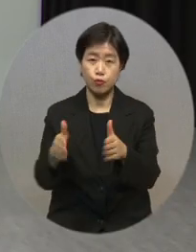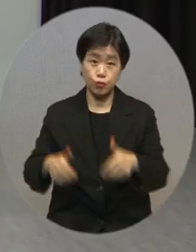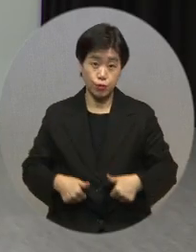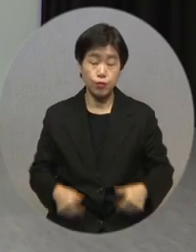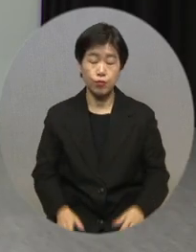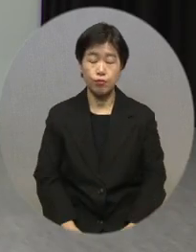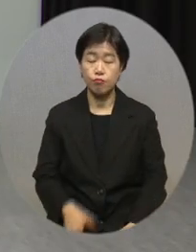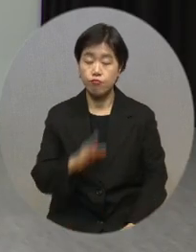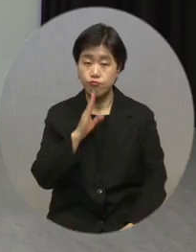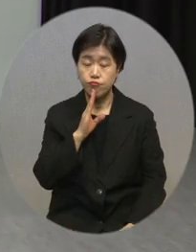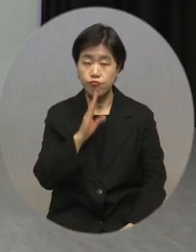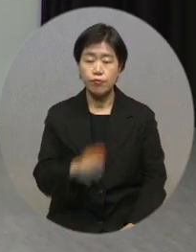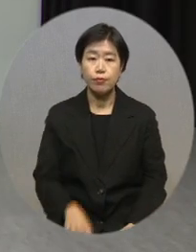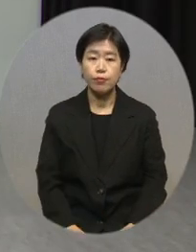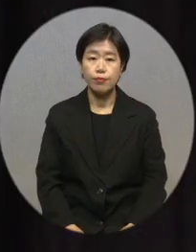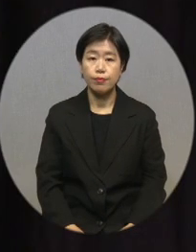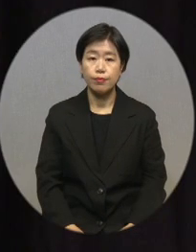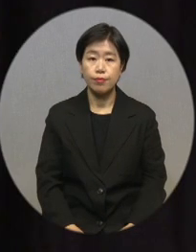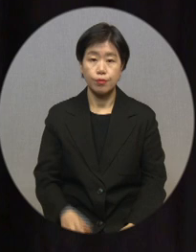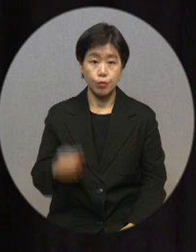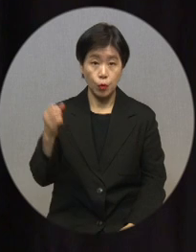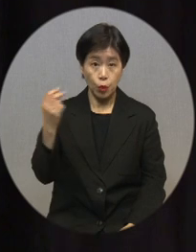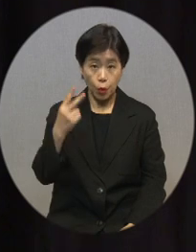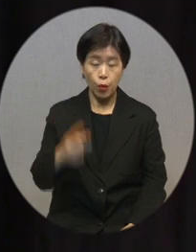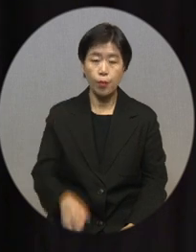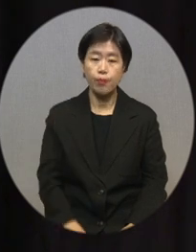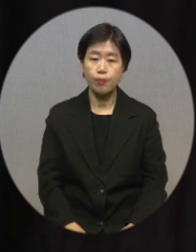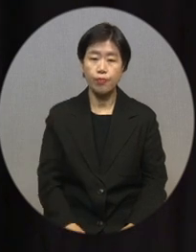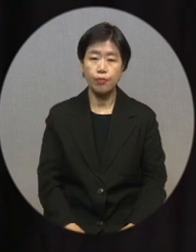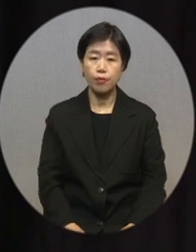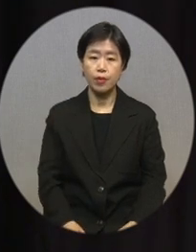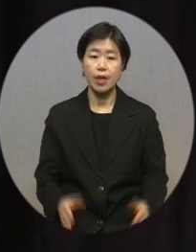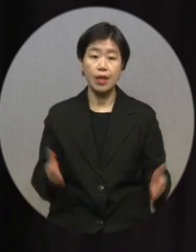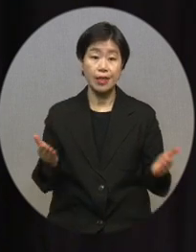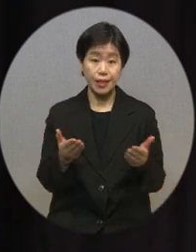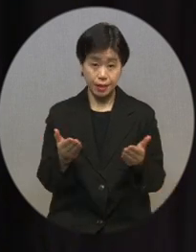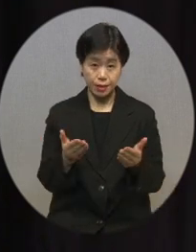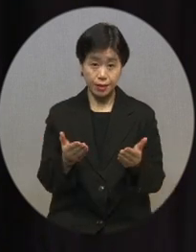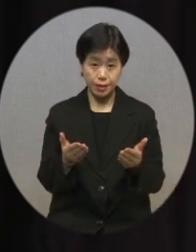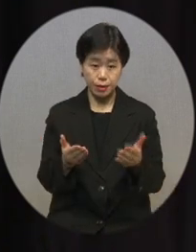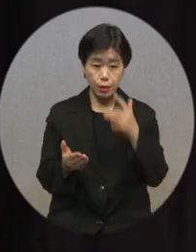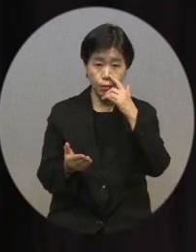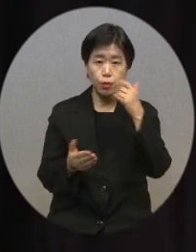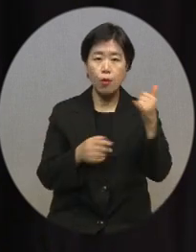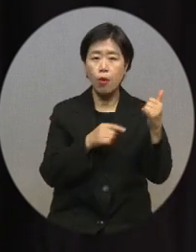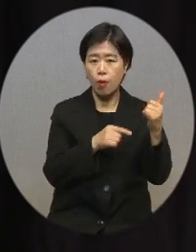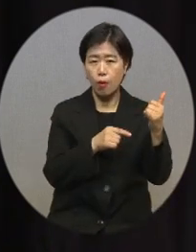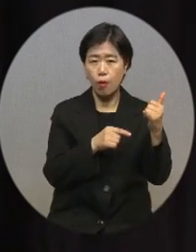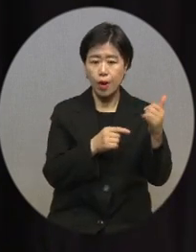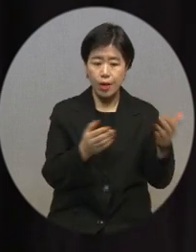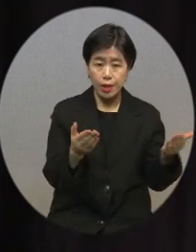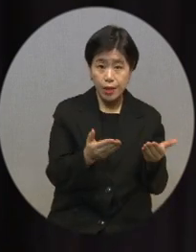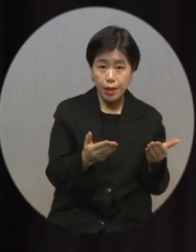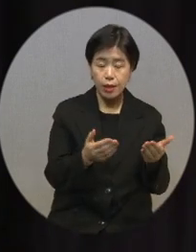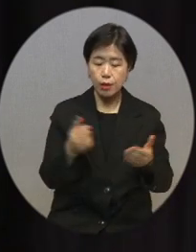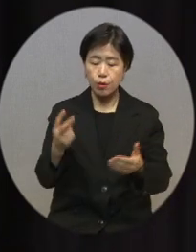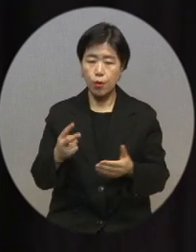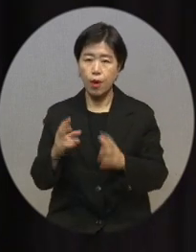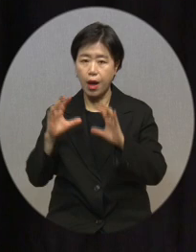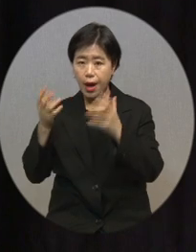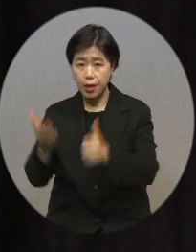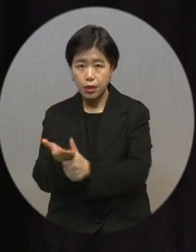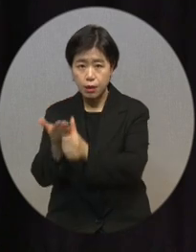또 하나는 그 일하는 부모의 양육 부담을 완화하는 일, 줄여주는 네. 일 이게